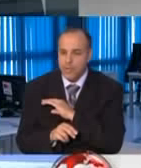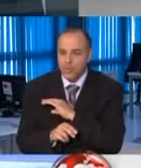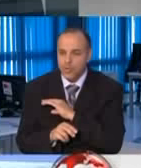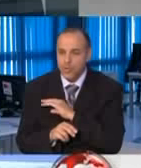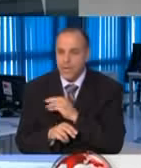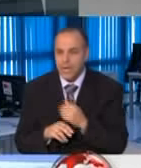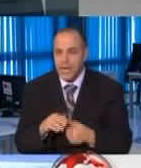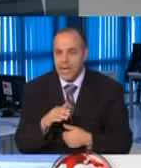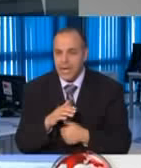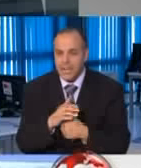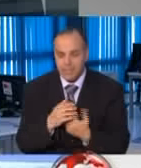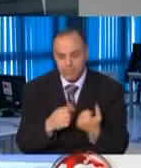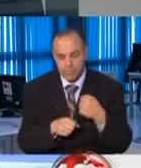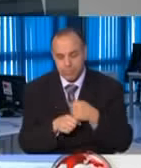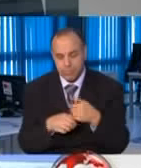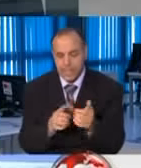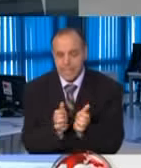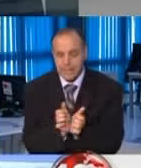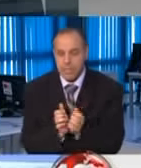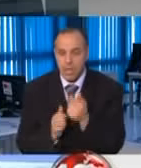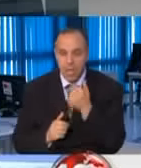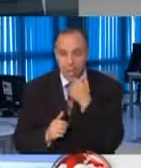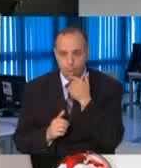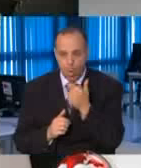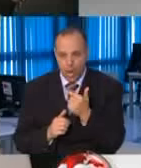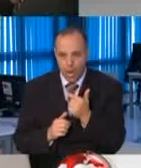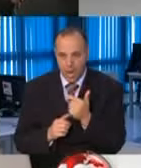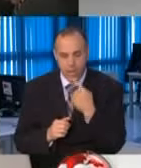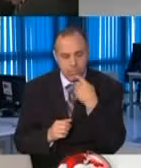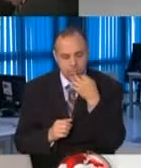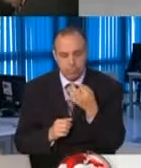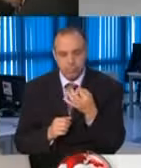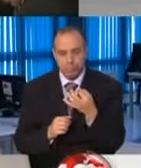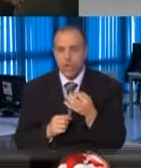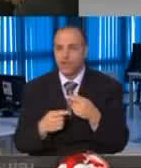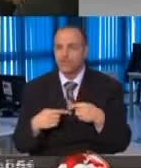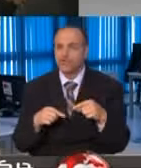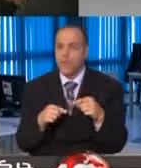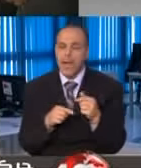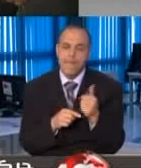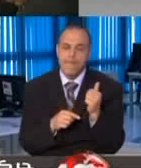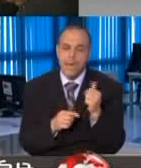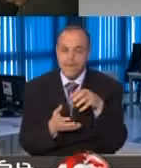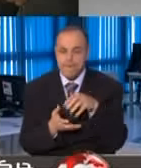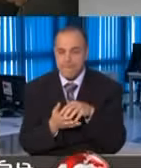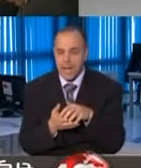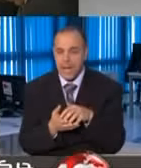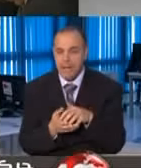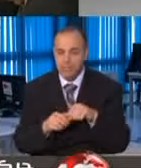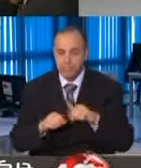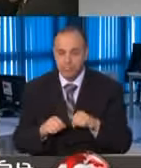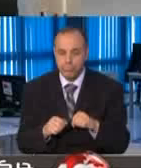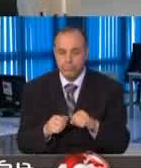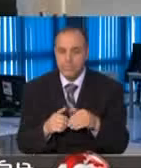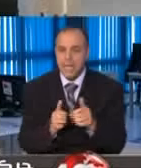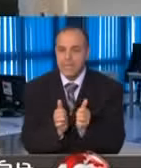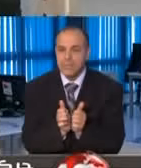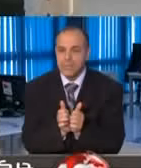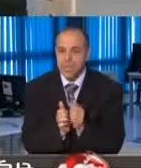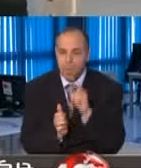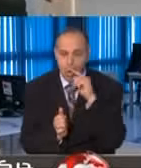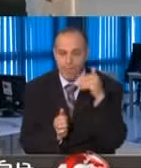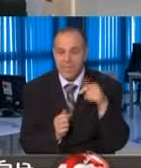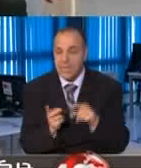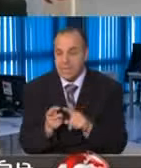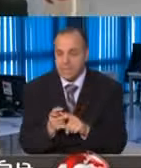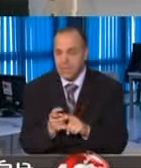طرف الرئيس المؤسس للحزب. وعبرت الهيئة في بيان أصدرته عقب اجتماعها أمس في المقر المركزي للحزب برئاسة محمد